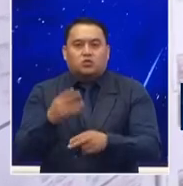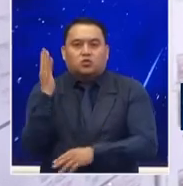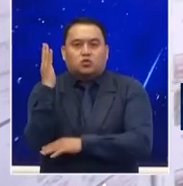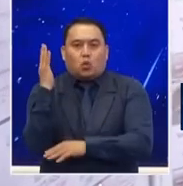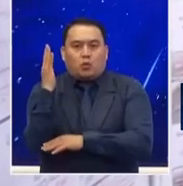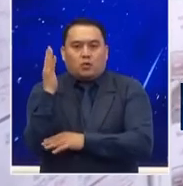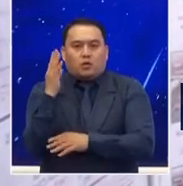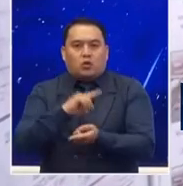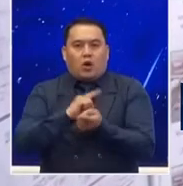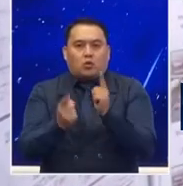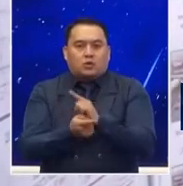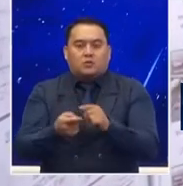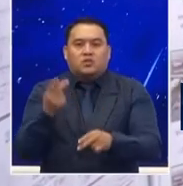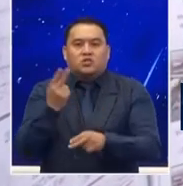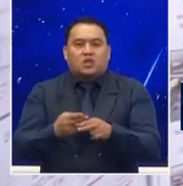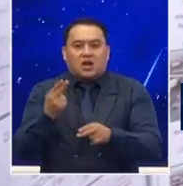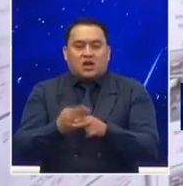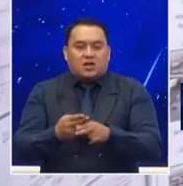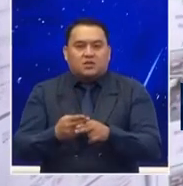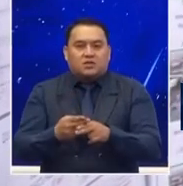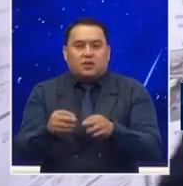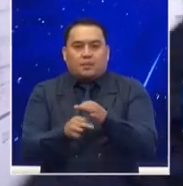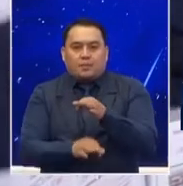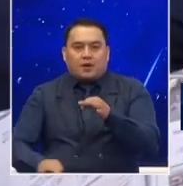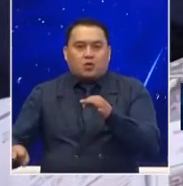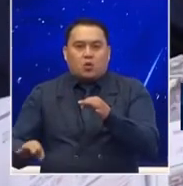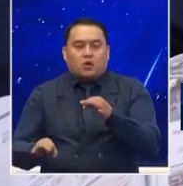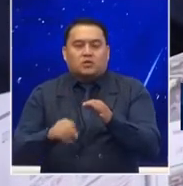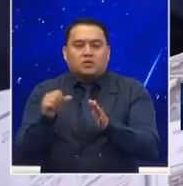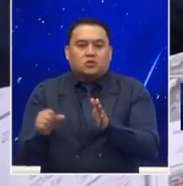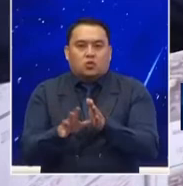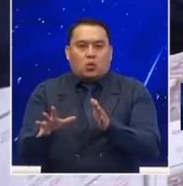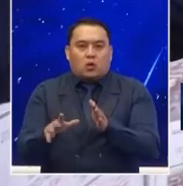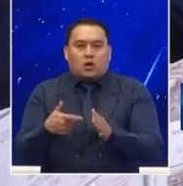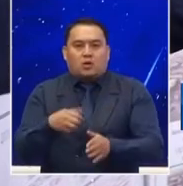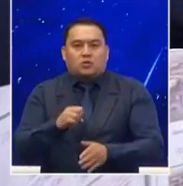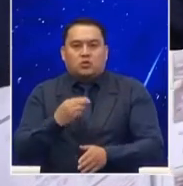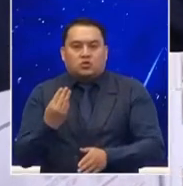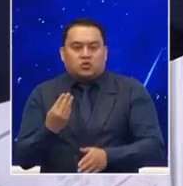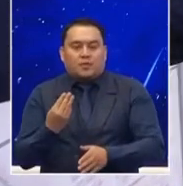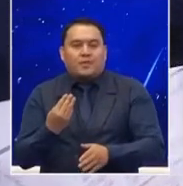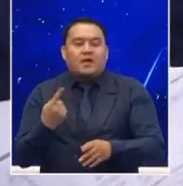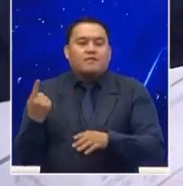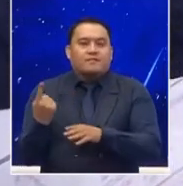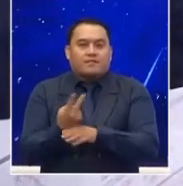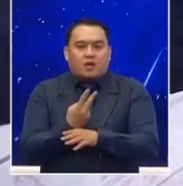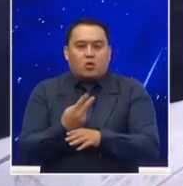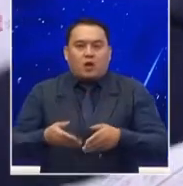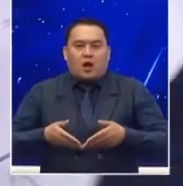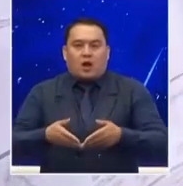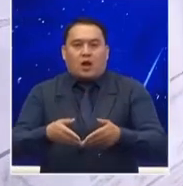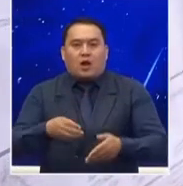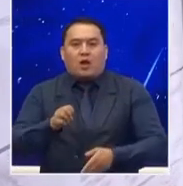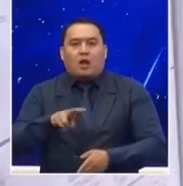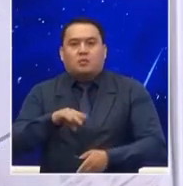ауыстырып, орнына темір столбылар қою керек, жердің астымен кабельді өткізіп. Коттеджный городок. Коттеджный городок. Хорошо. Екіншісі, арышный сеть Әлімжанова,